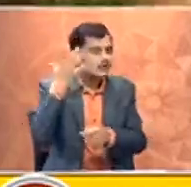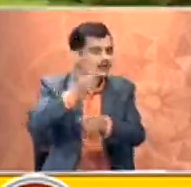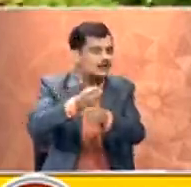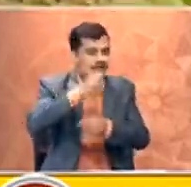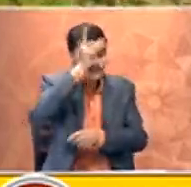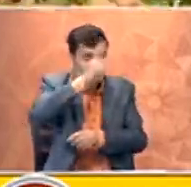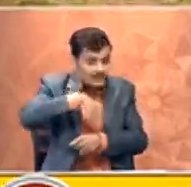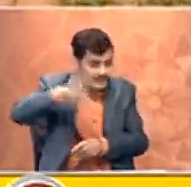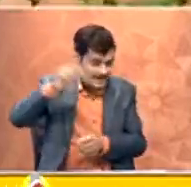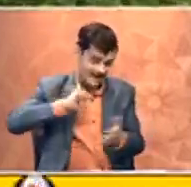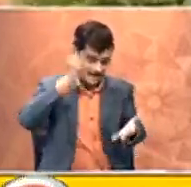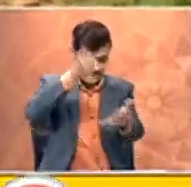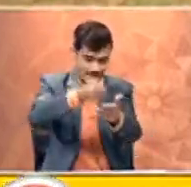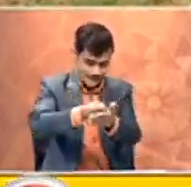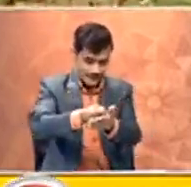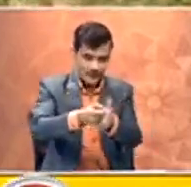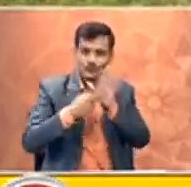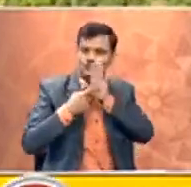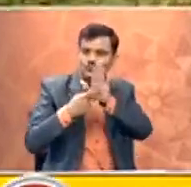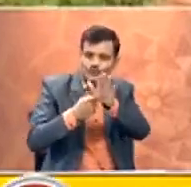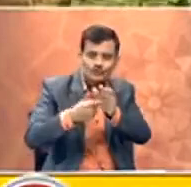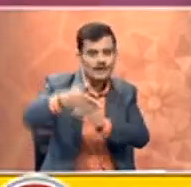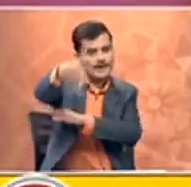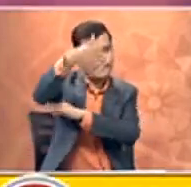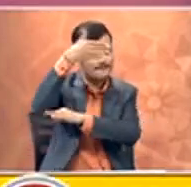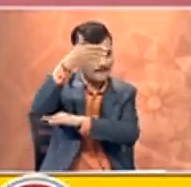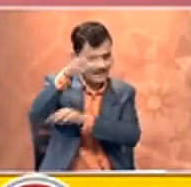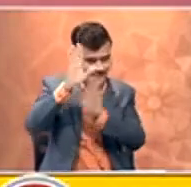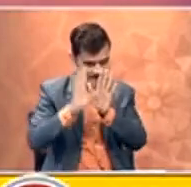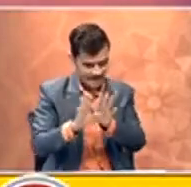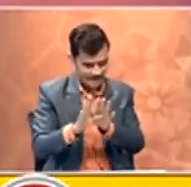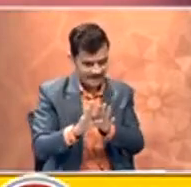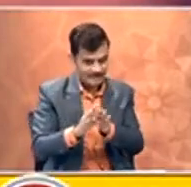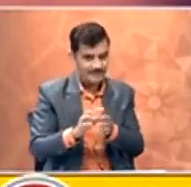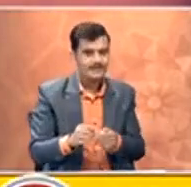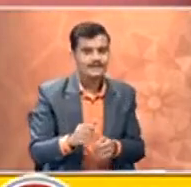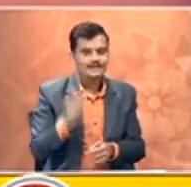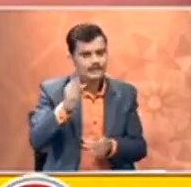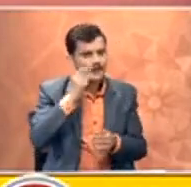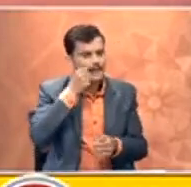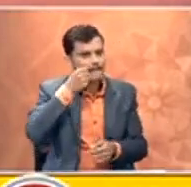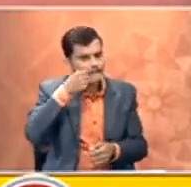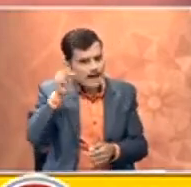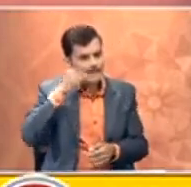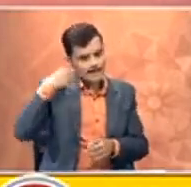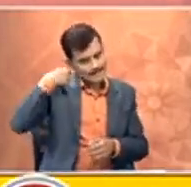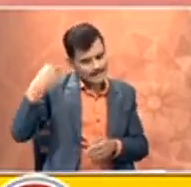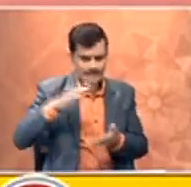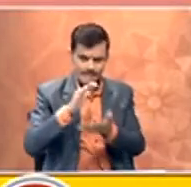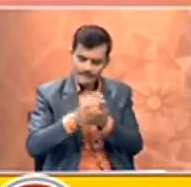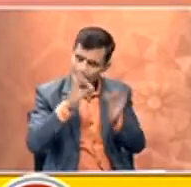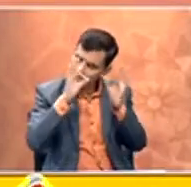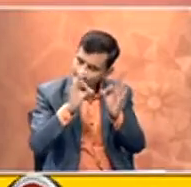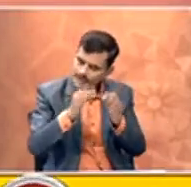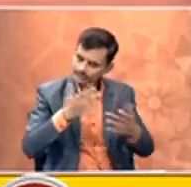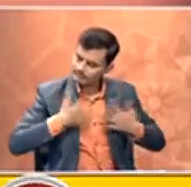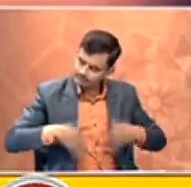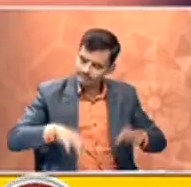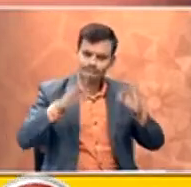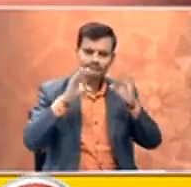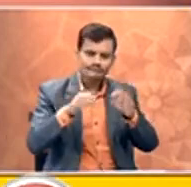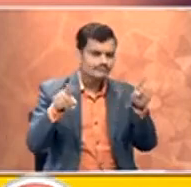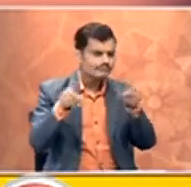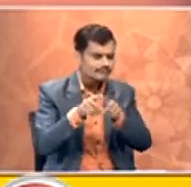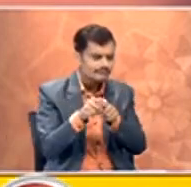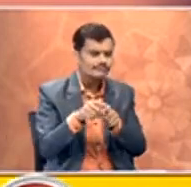लिए यहाँ पे आए हैं और हमें खाली हाथ यहाँ से नहीं जाना है। और पिताजी, भाई वगैरह सब ठीक है? हाँ जी सर, सब बढ़िया। मैं तो